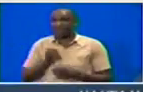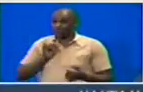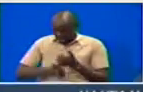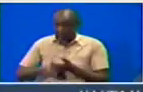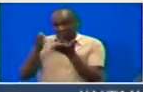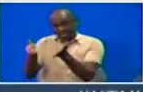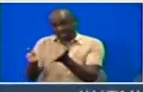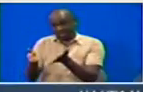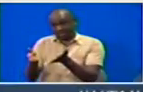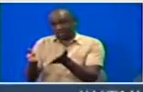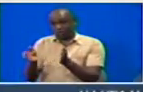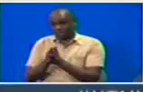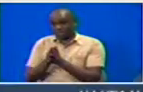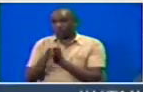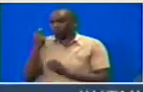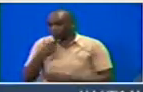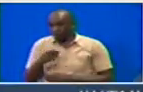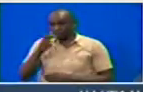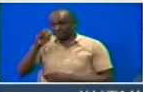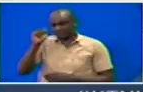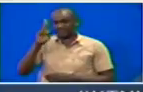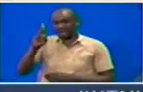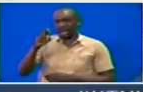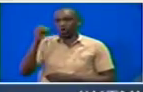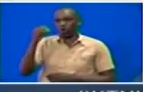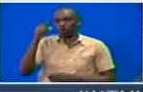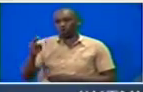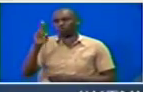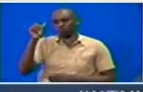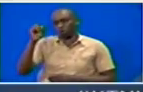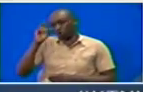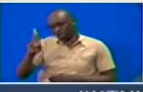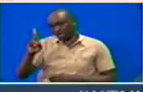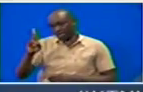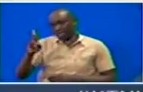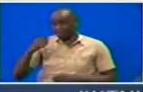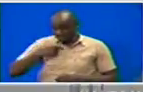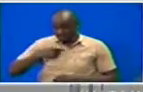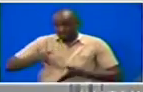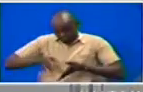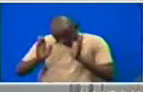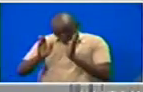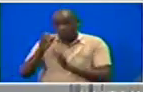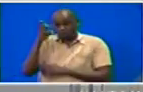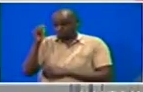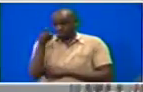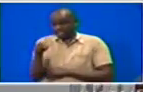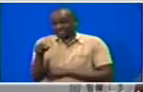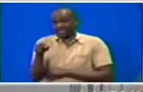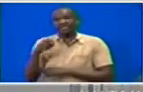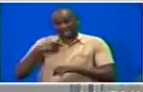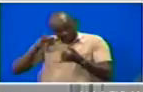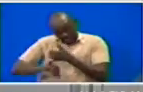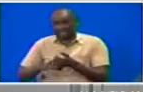Mimi ni mke wa Mr. Oduor. Kwa majina naitwa Geraldine Oduor. Sikuzaliwa nikiwa Geraldine Oduor. Oduor ni